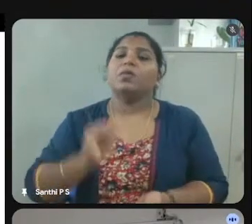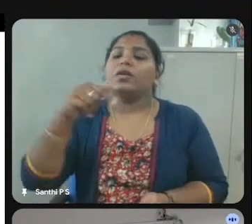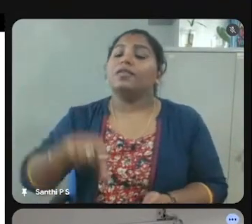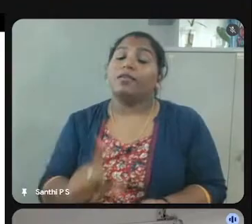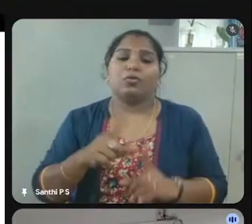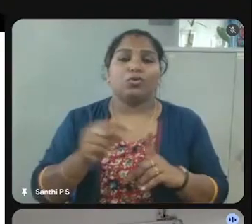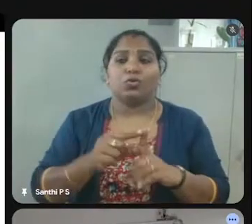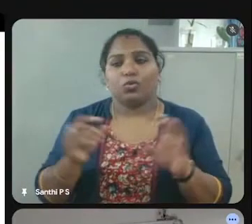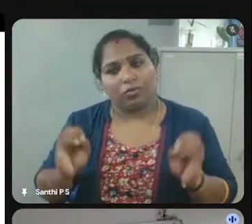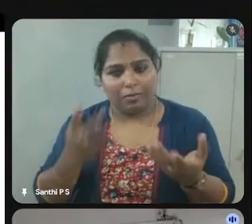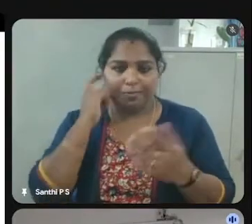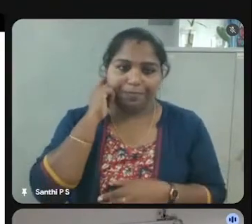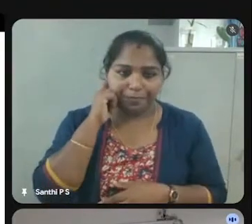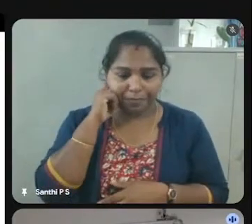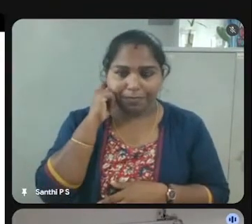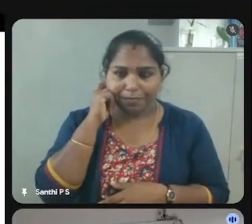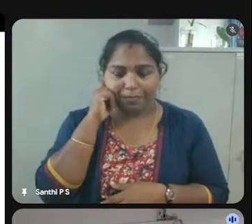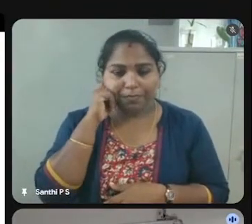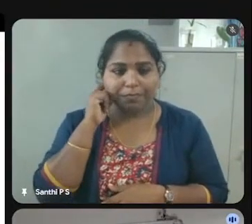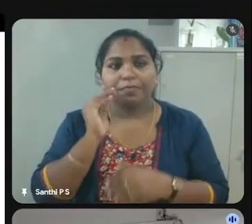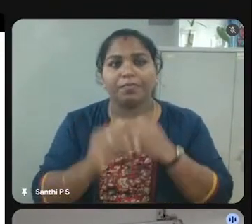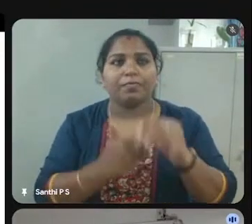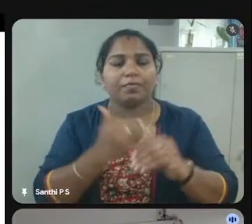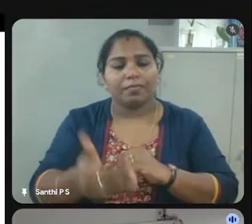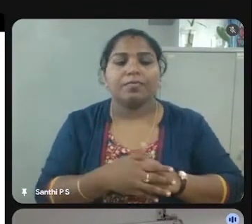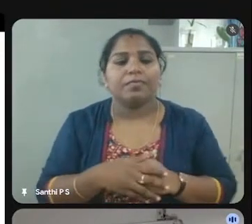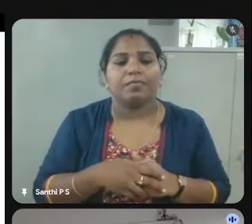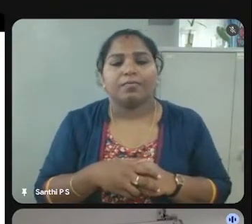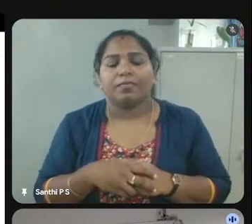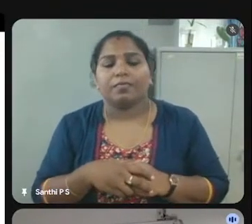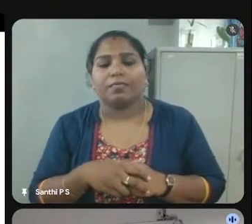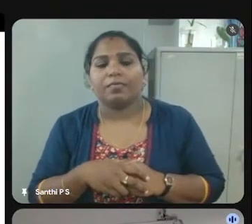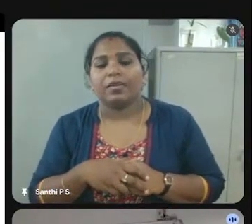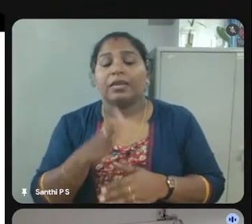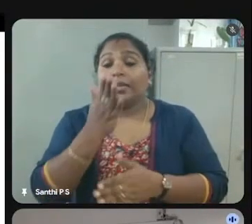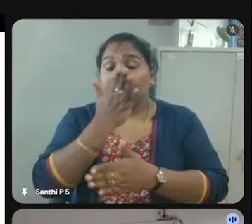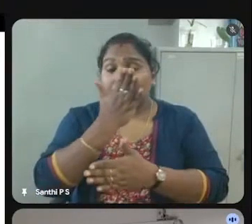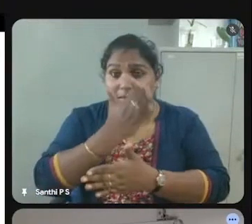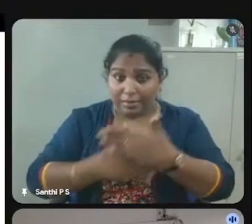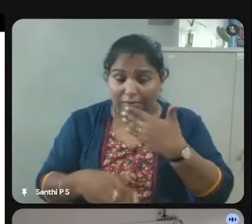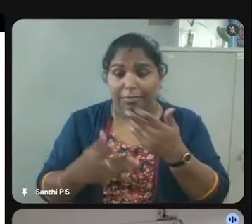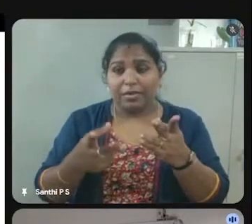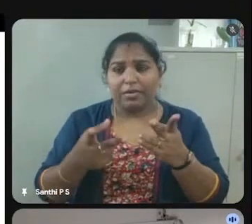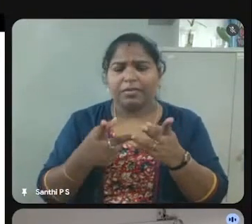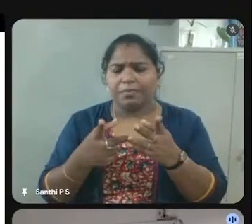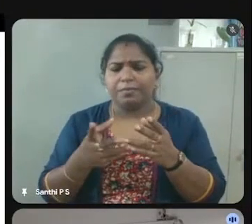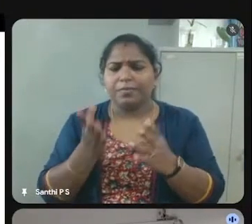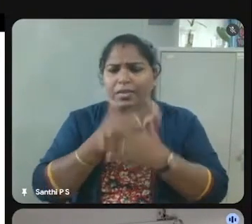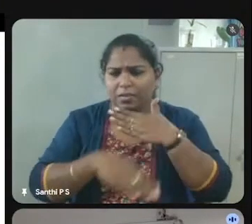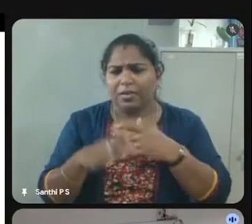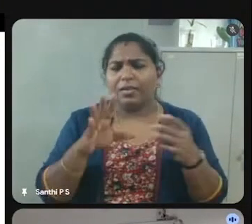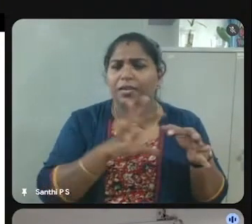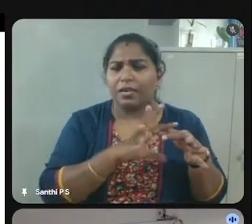കുട്ടികളിൽ കൂടി വരും. അതുപോലെ തന്നെ നമുക്ക് വേണ്ടിയിട്ടുള്ള ഭിന്നശേഷി മേഖലയിലേക്ക് വേണ്ടിയിട്ടുള്ള പ്രത്യേകം പരിശീലനം